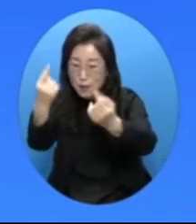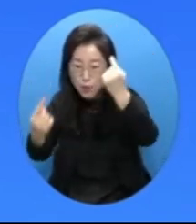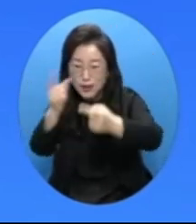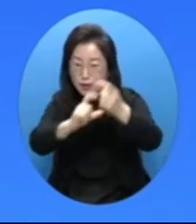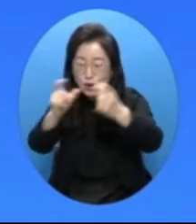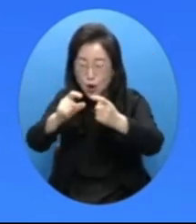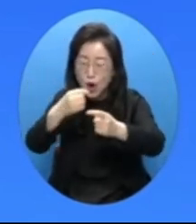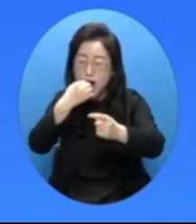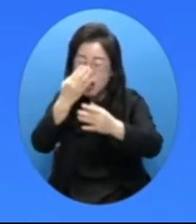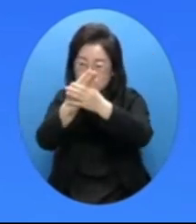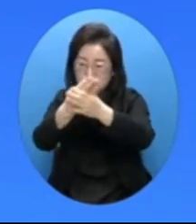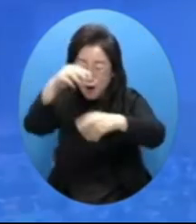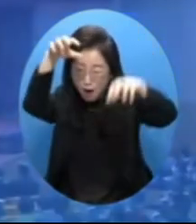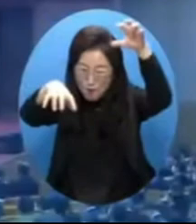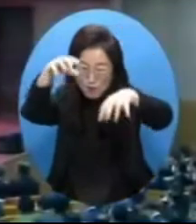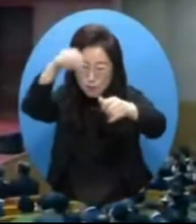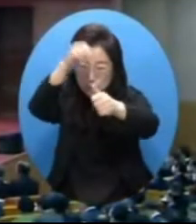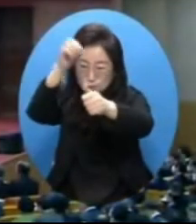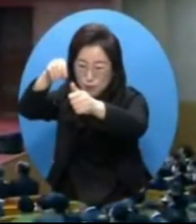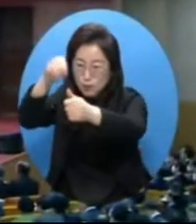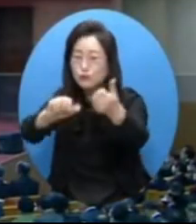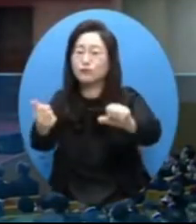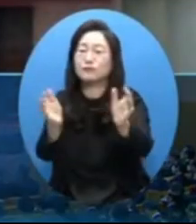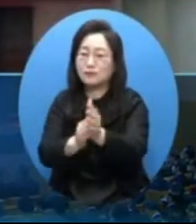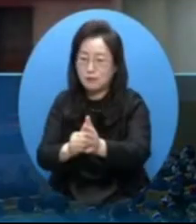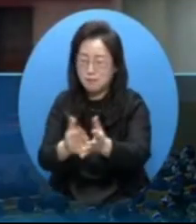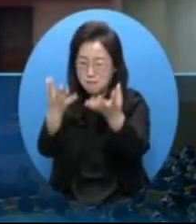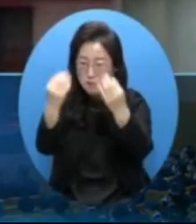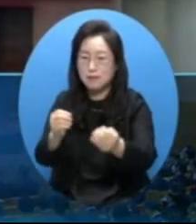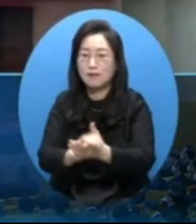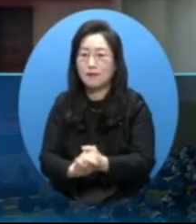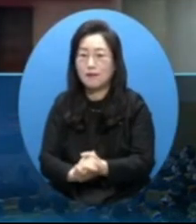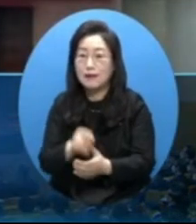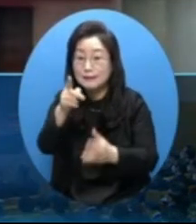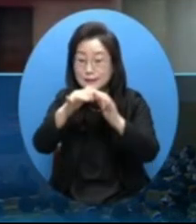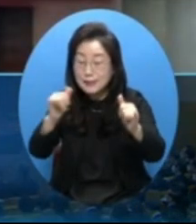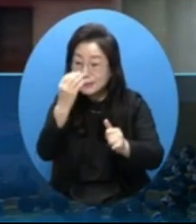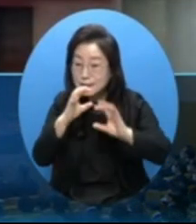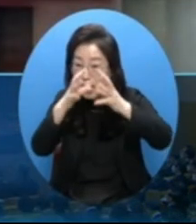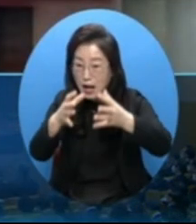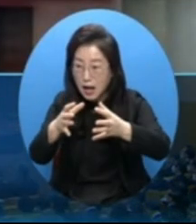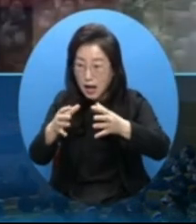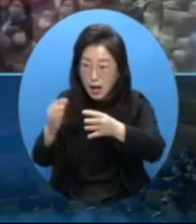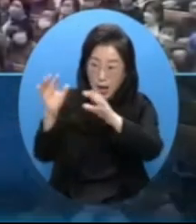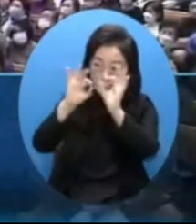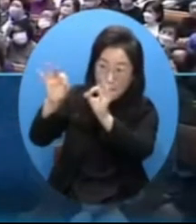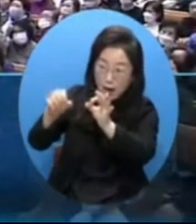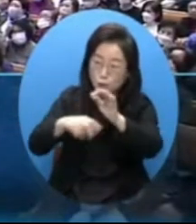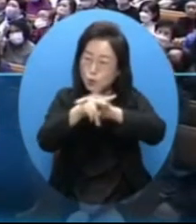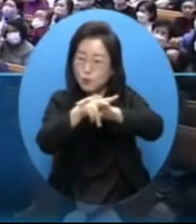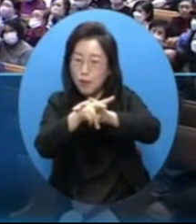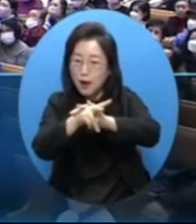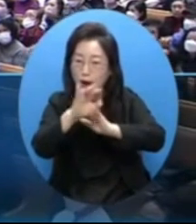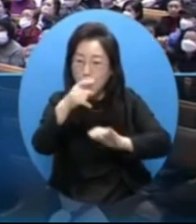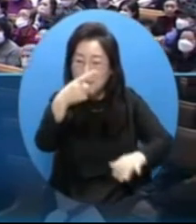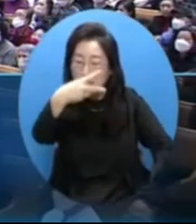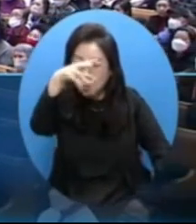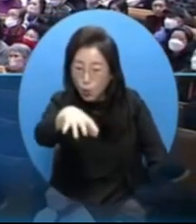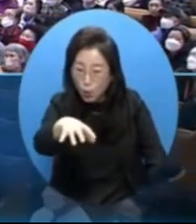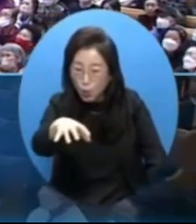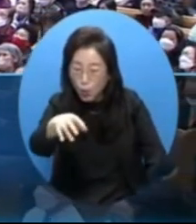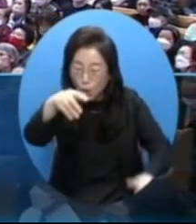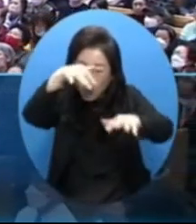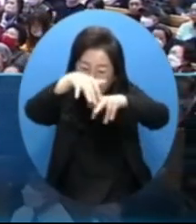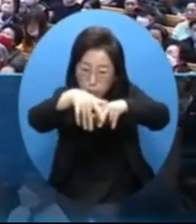많은 많았다라고 성경을 기록합니다 여기서 10장 10절입니다 그들이 이스라엘 앞에서 도망하여 베토런의 비탈에서 내려갈